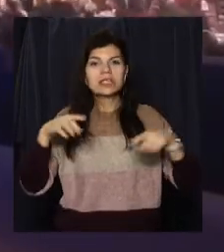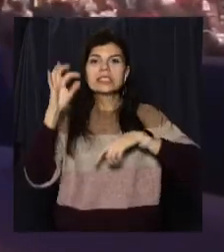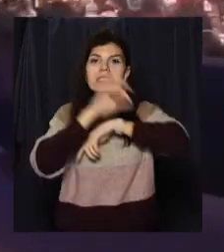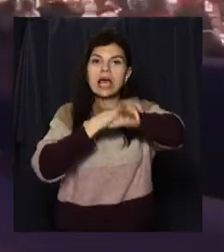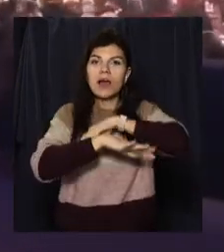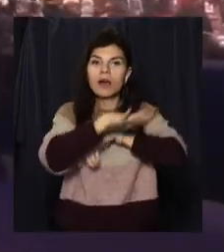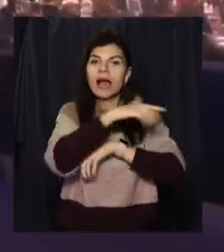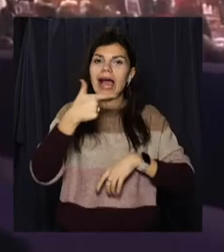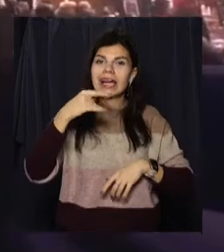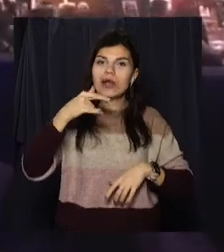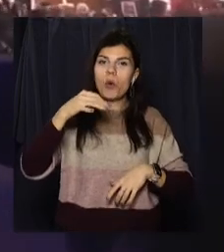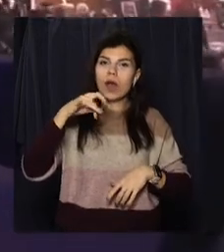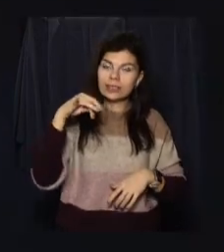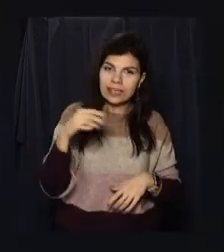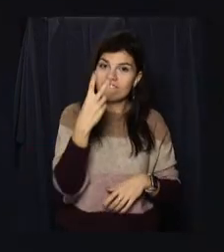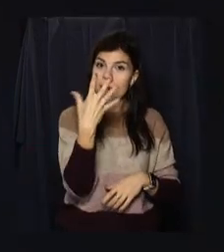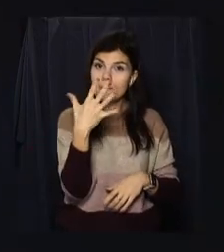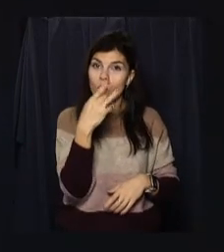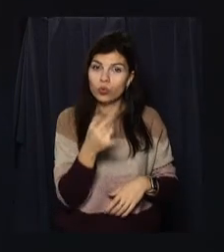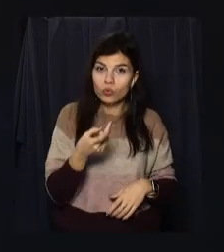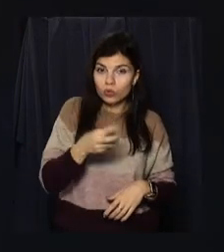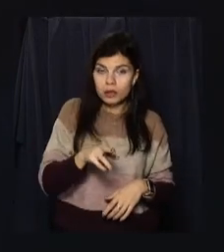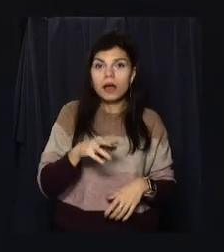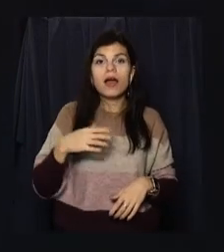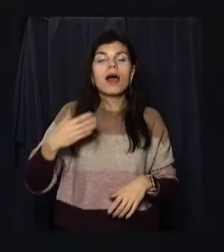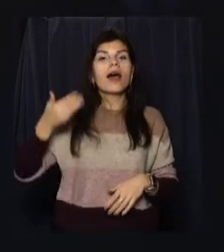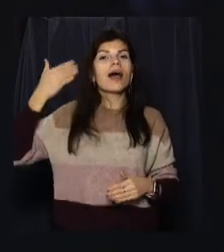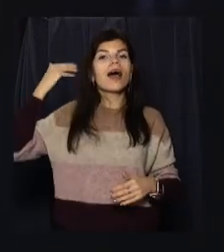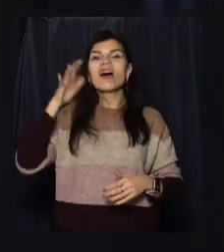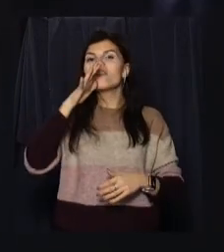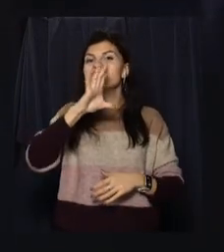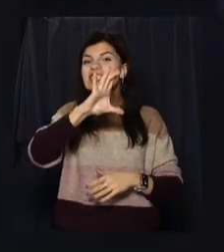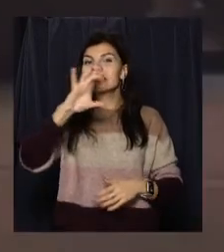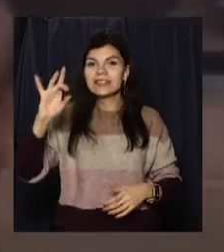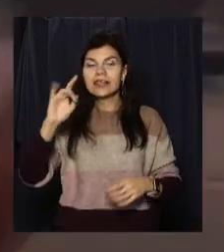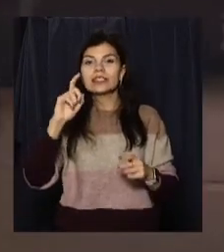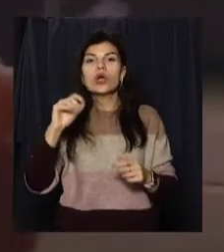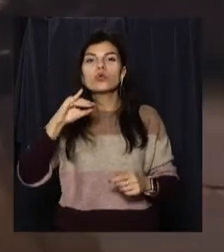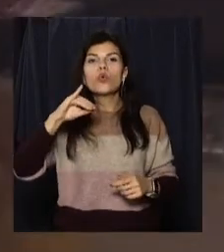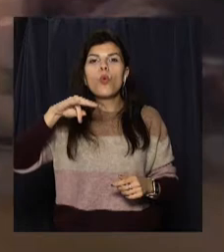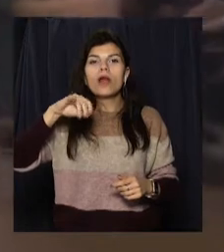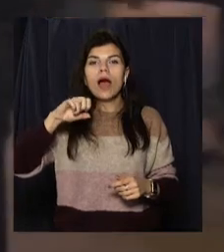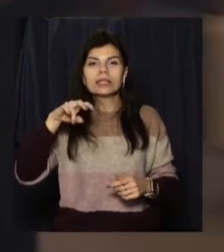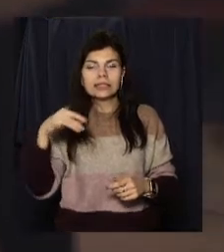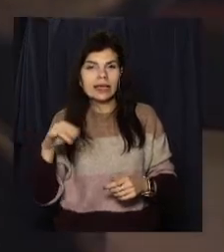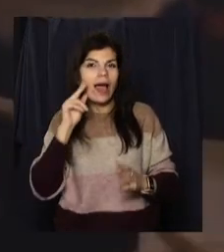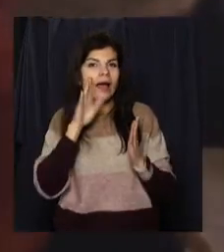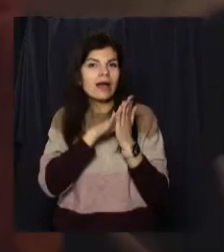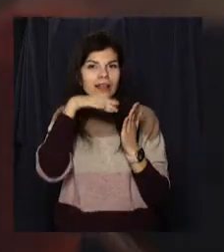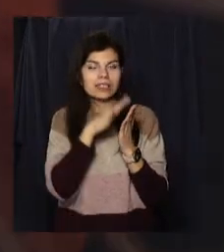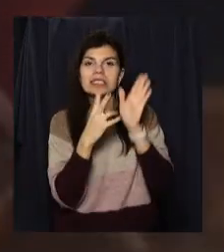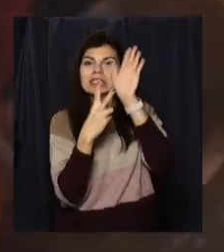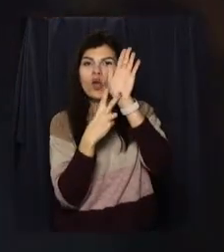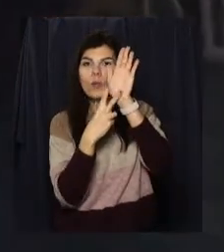– за Григоріанським – 25 грудня, а в колишніх республіках Радянського Союзу – за Юліанським – 7 січня. В Європі